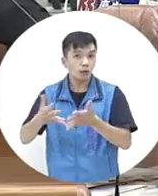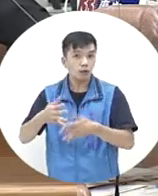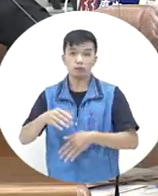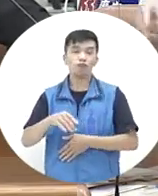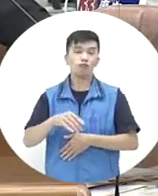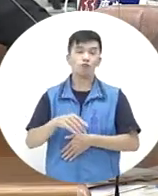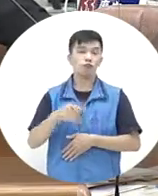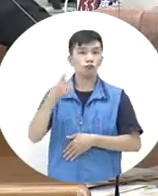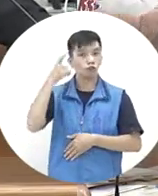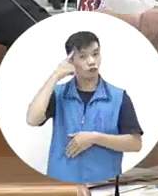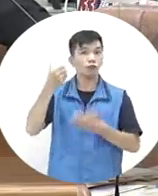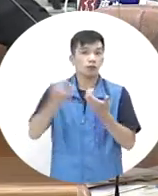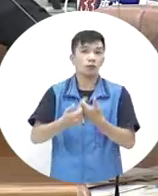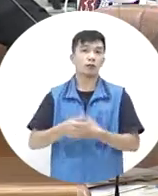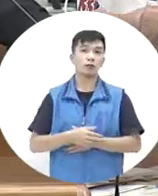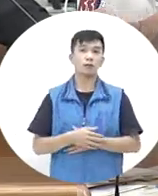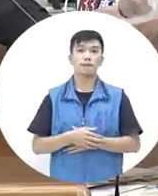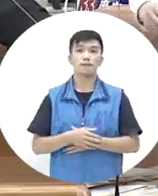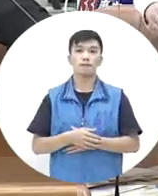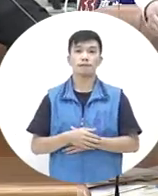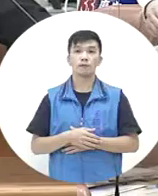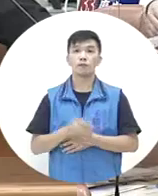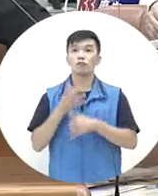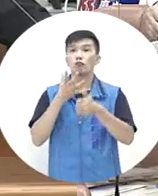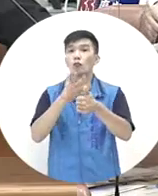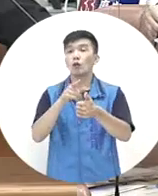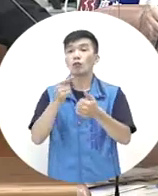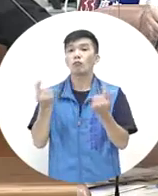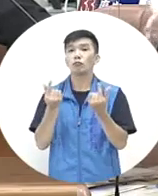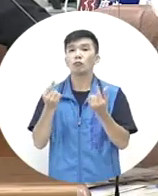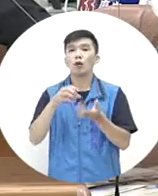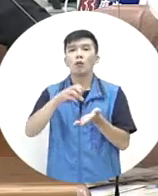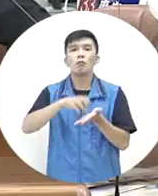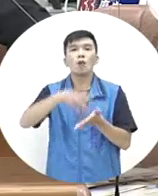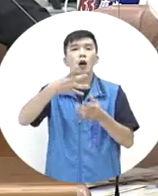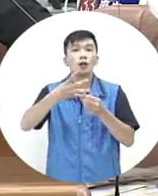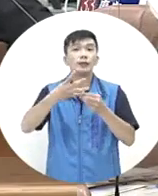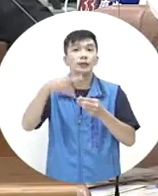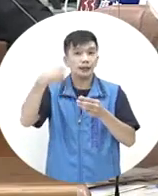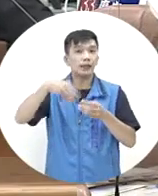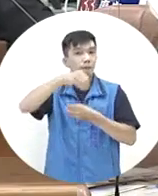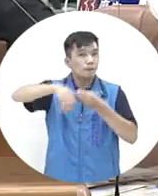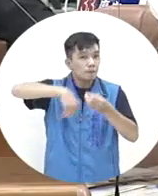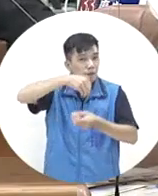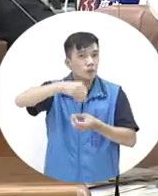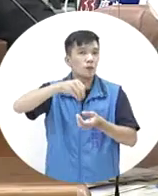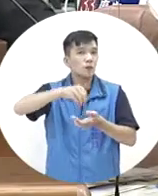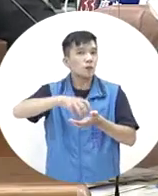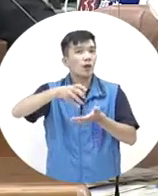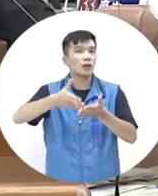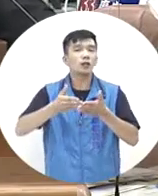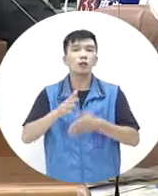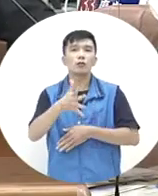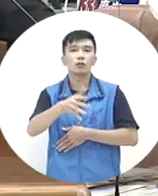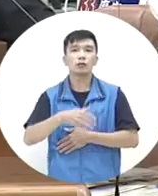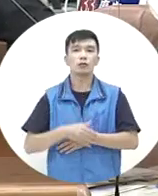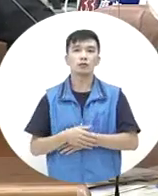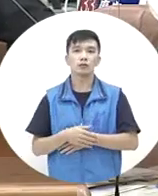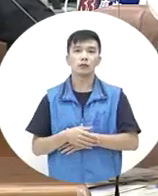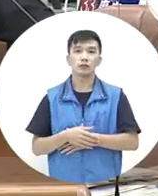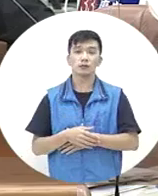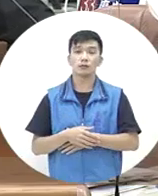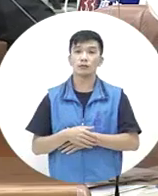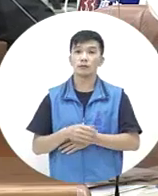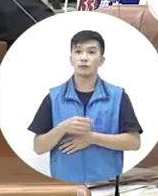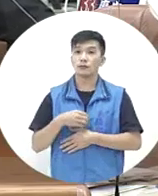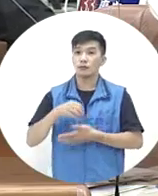对啊。 那既然如此，为什么我们要这个让核四重启呢？ 核废料的问题是中央